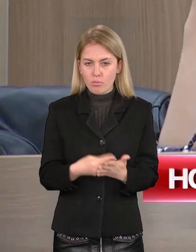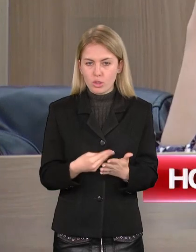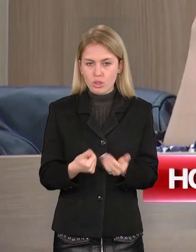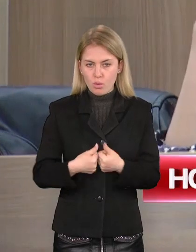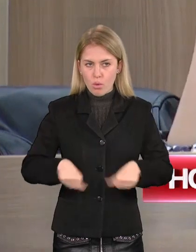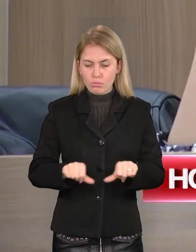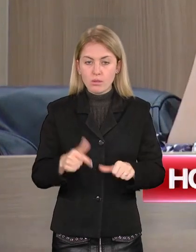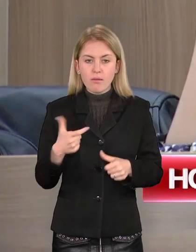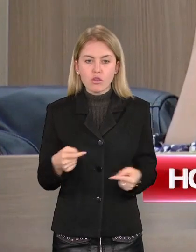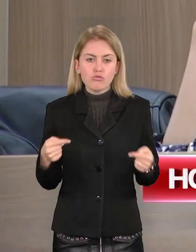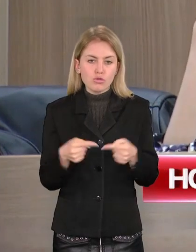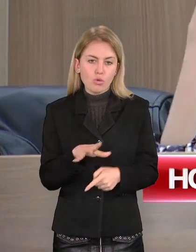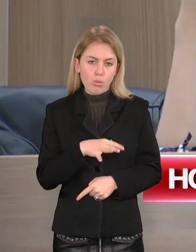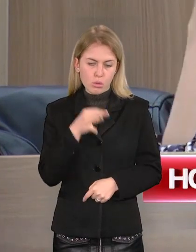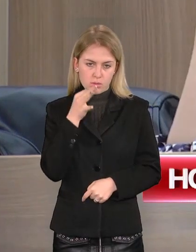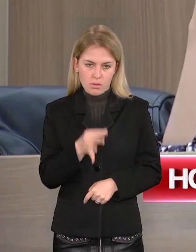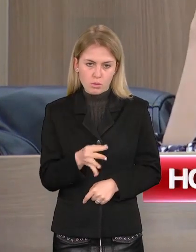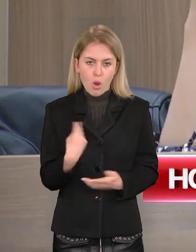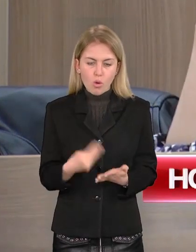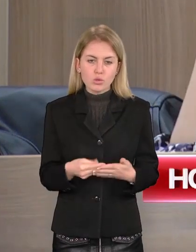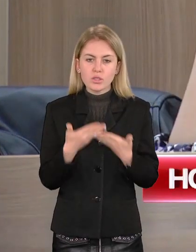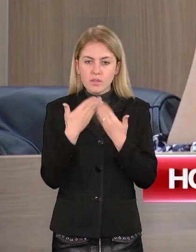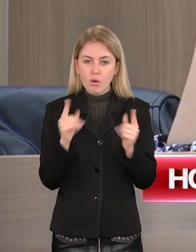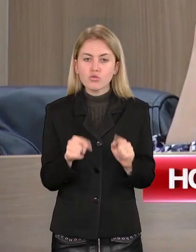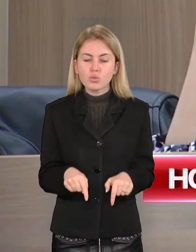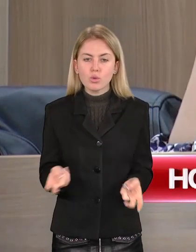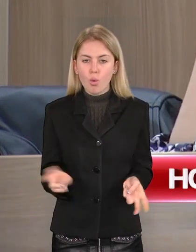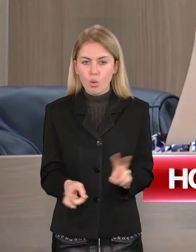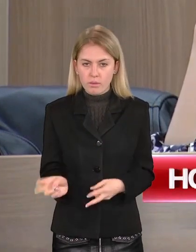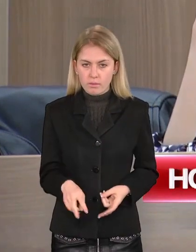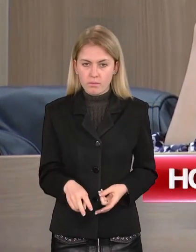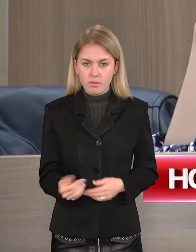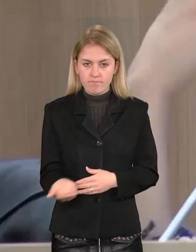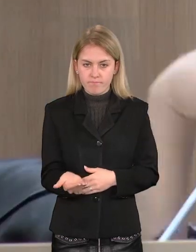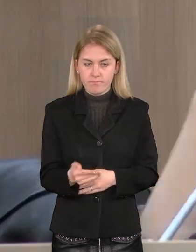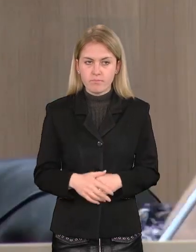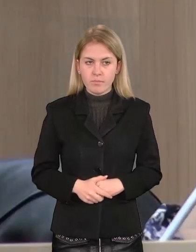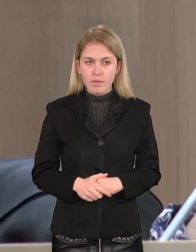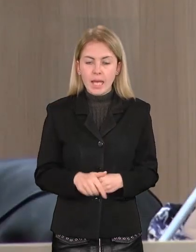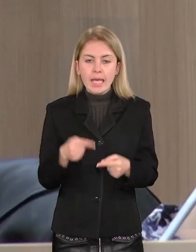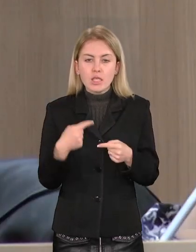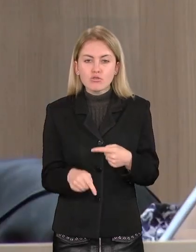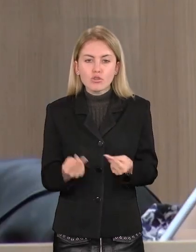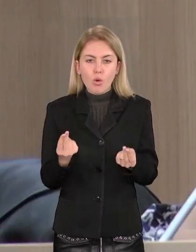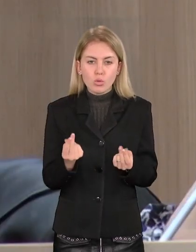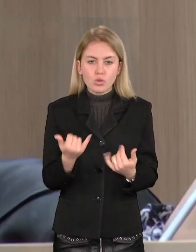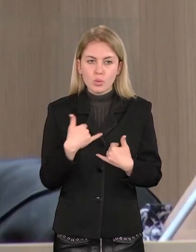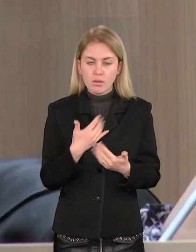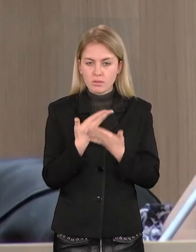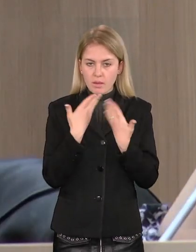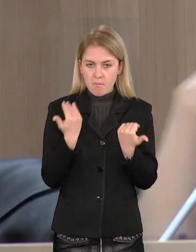комісію, де їм чітко було сказано, коштів немає, чого ви ходите сюди, побираєтеся. Інших коштів у нас